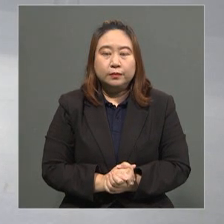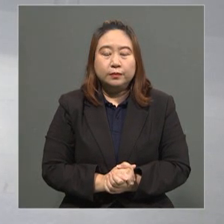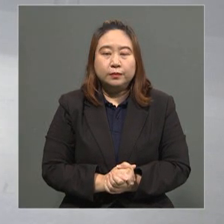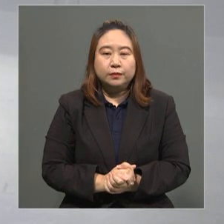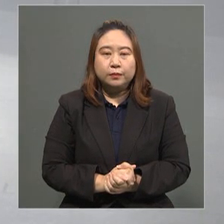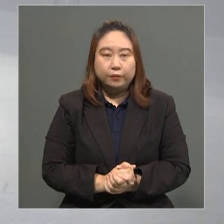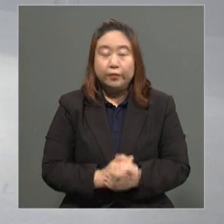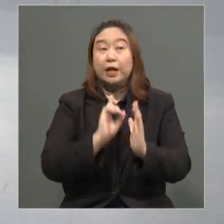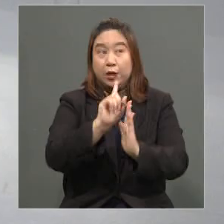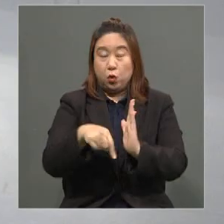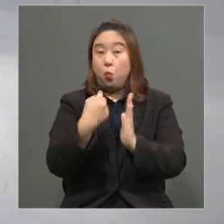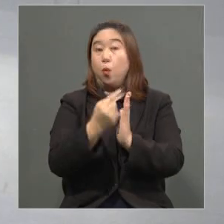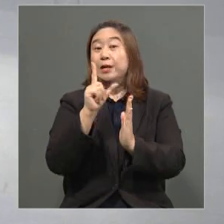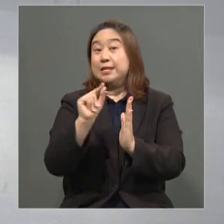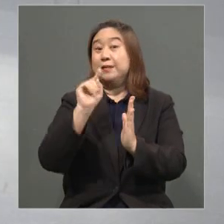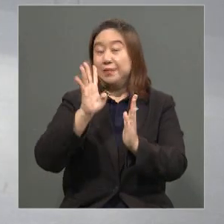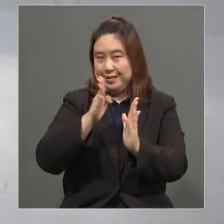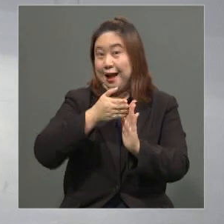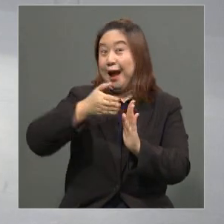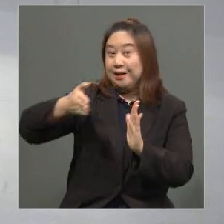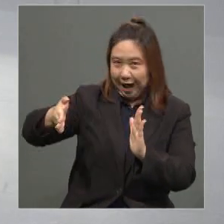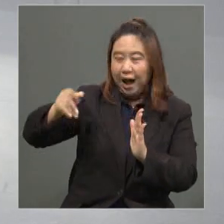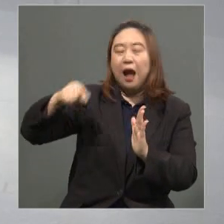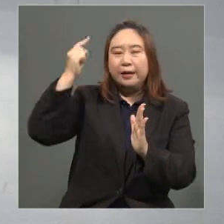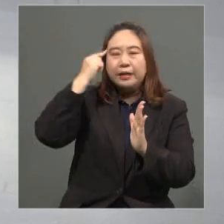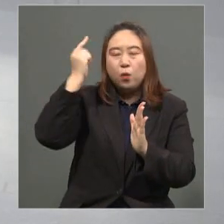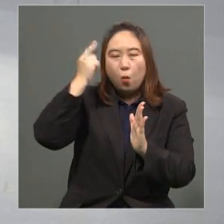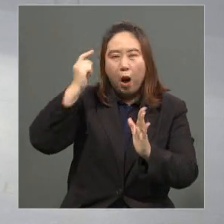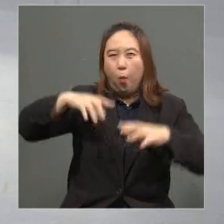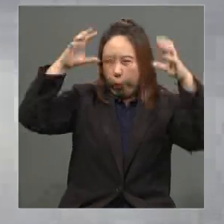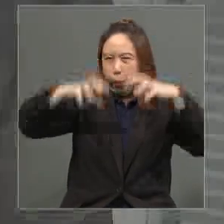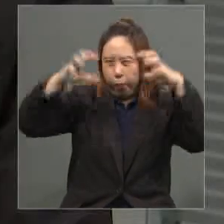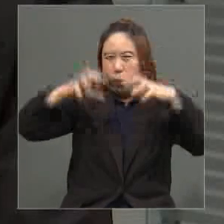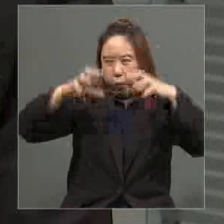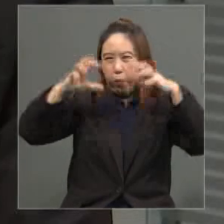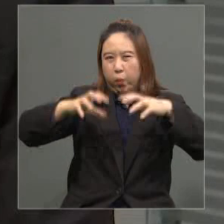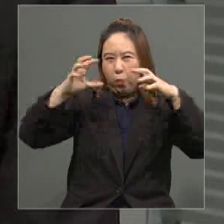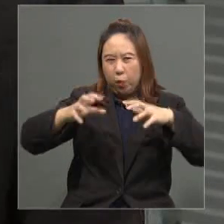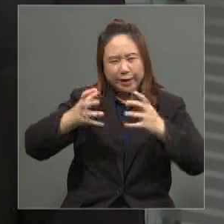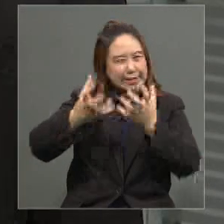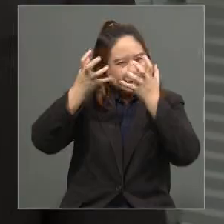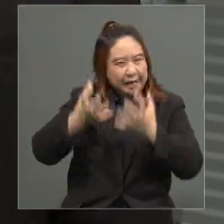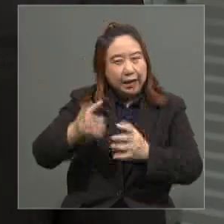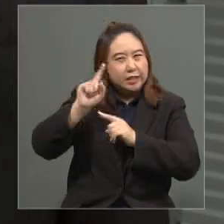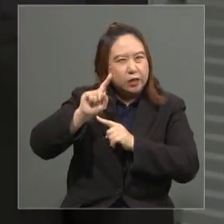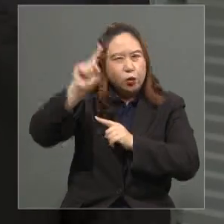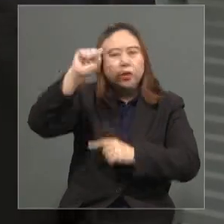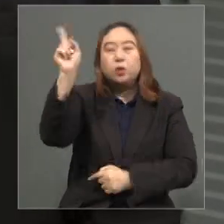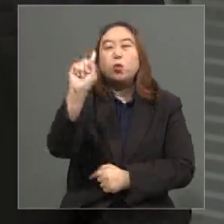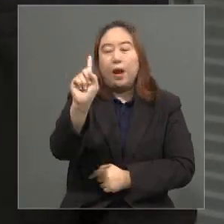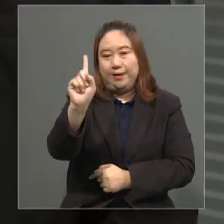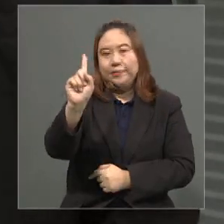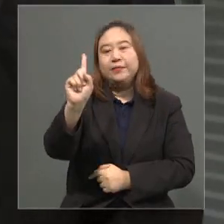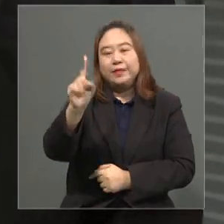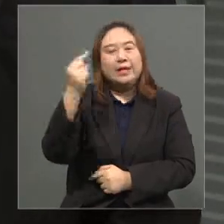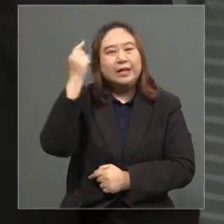ครั ใน 24 ชั่โมงครั้งหน้า ก็คดวปริมาณผลสูงสุดจะเกิดขึ้ในบริเวพ้ที่ด้